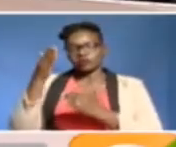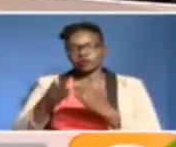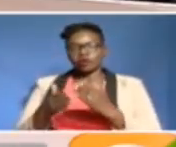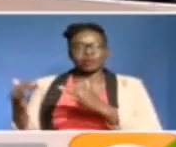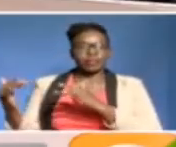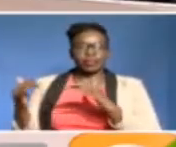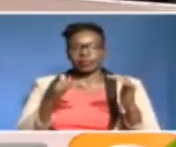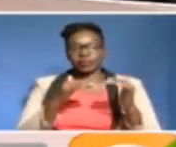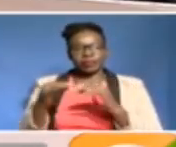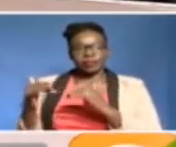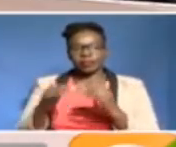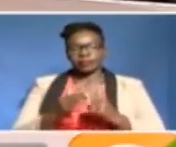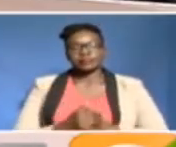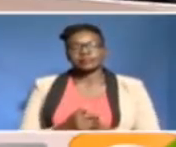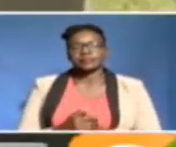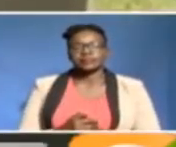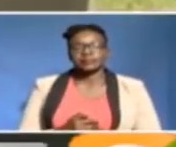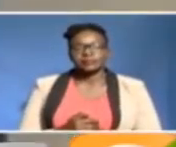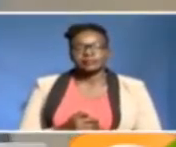na taarifa ifuatayo.